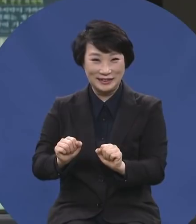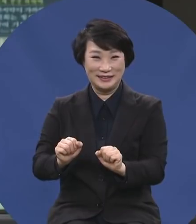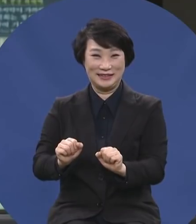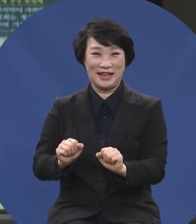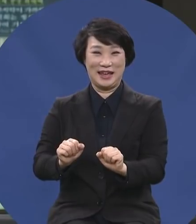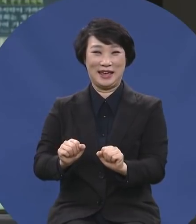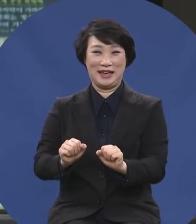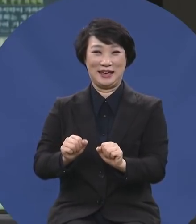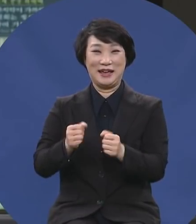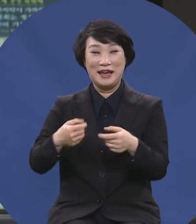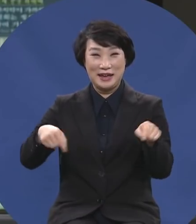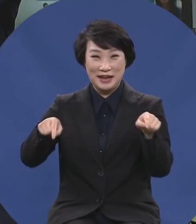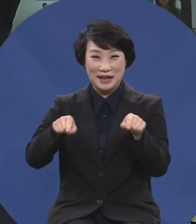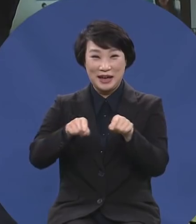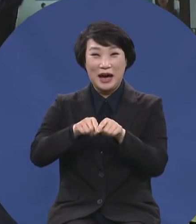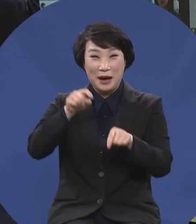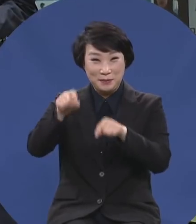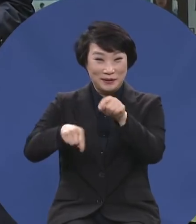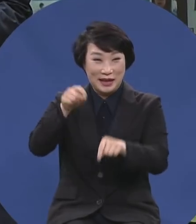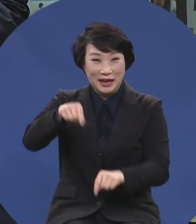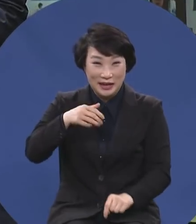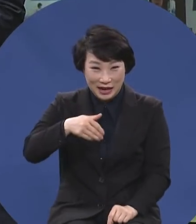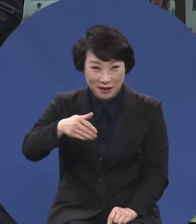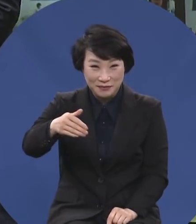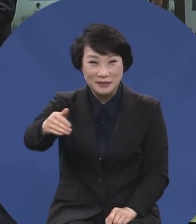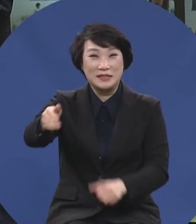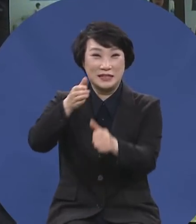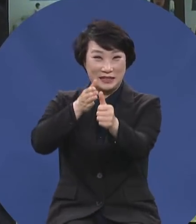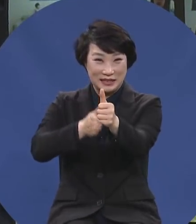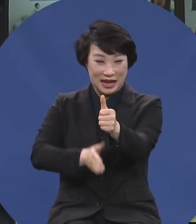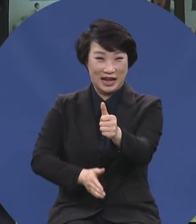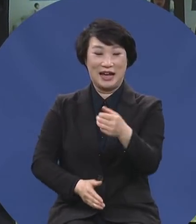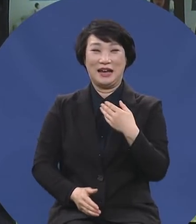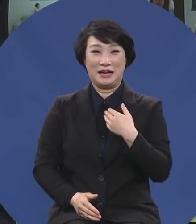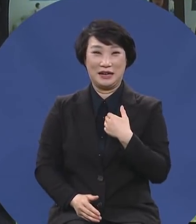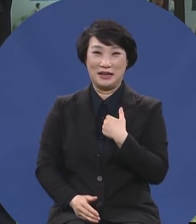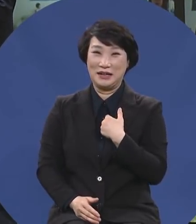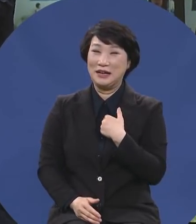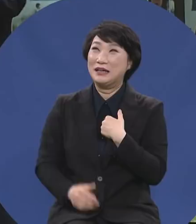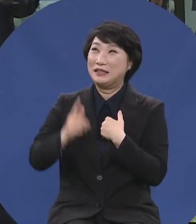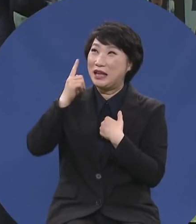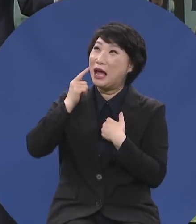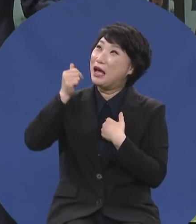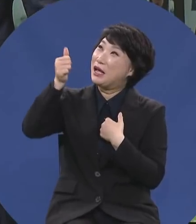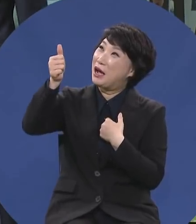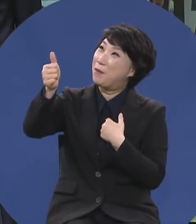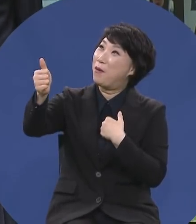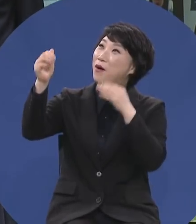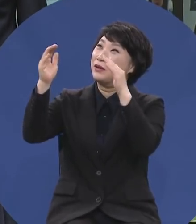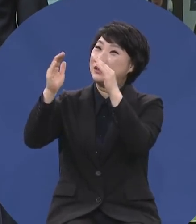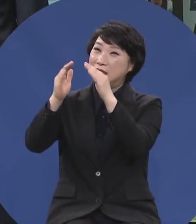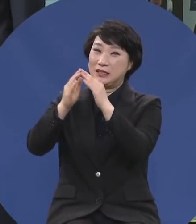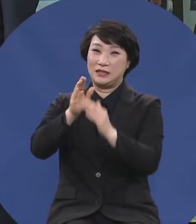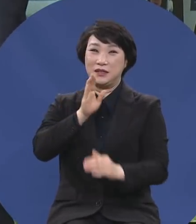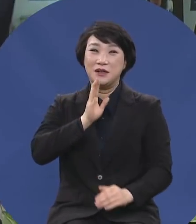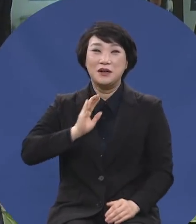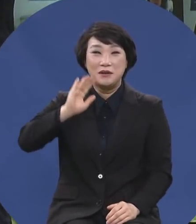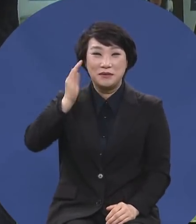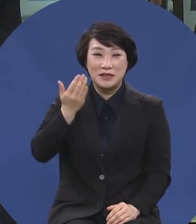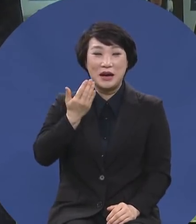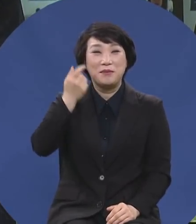그곳에 있네. 함께 갑시다. 내 아버지